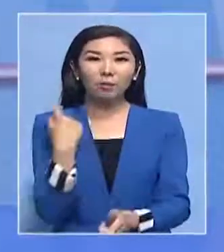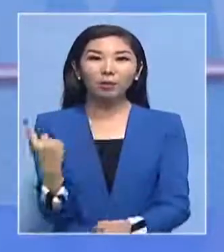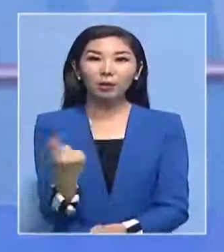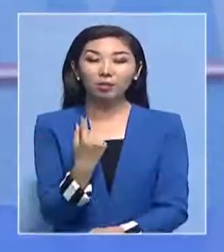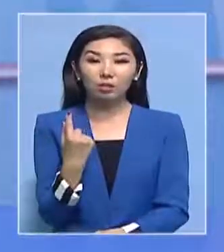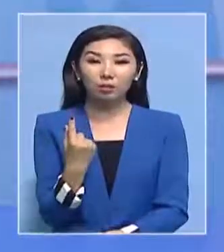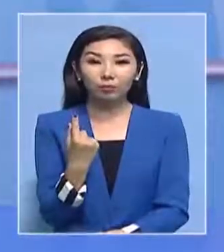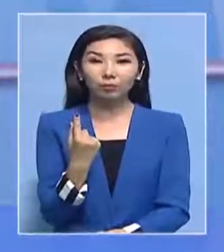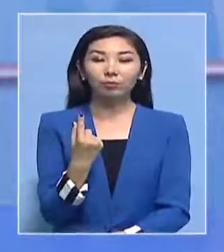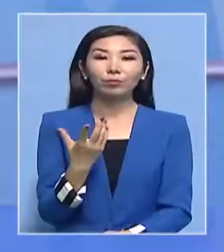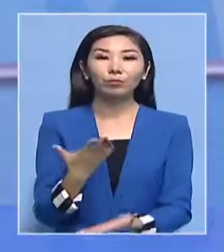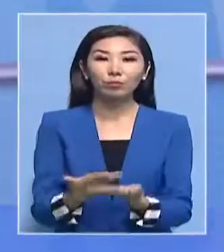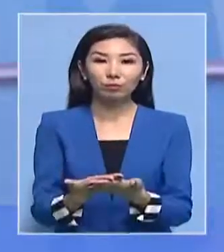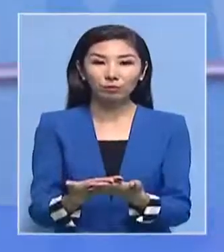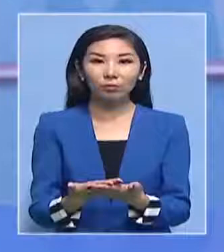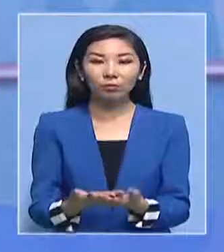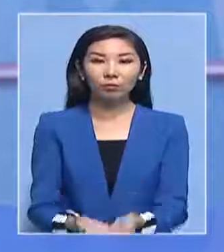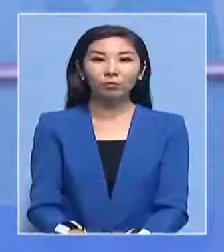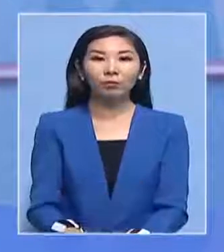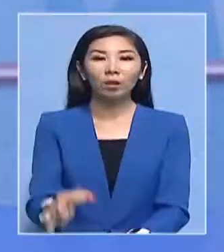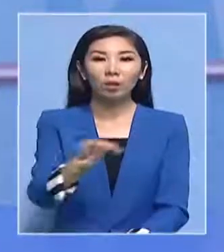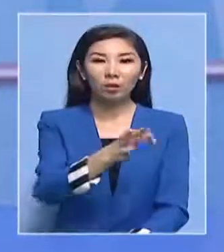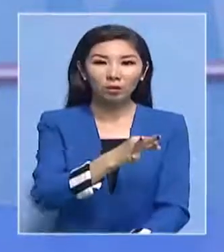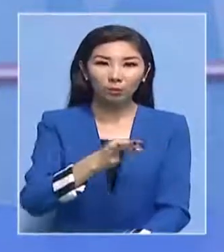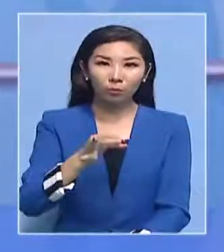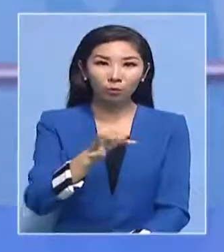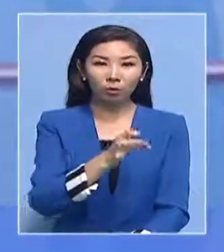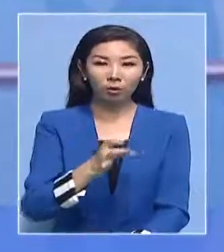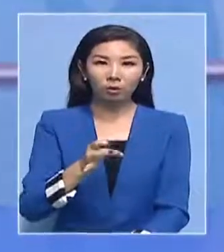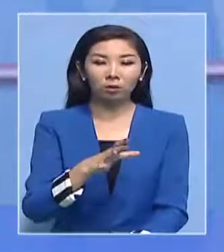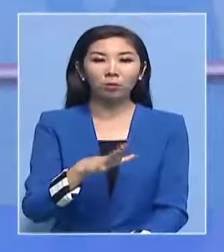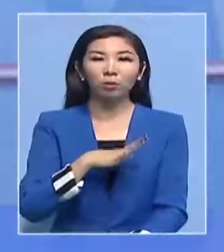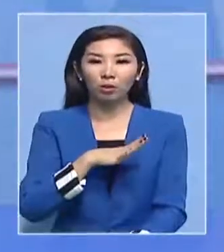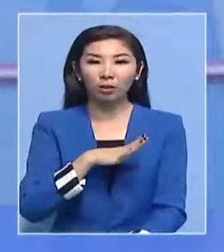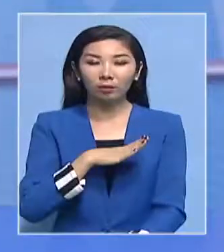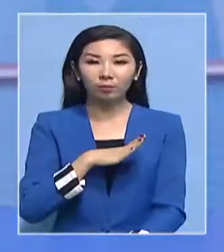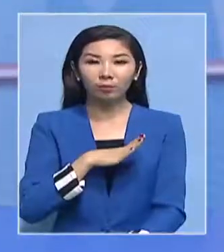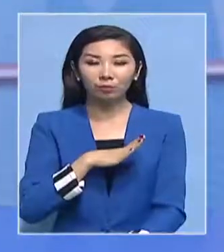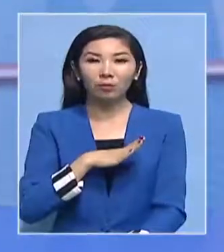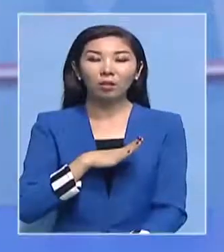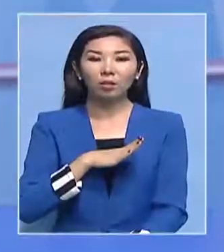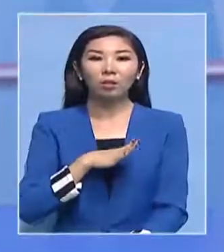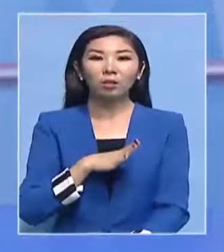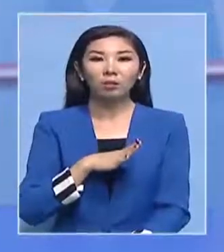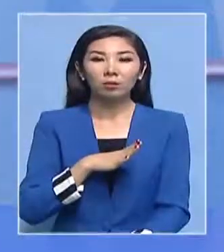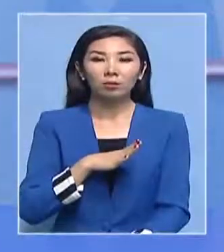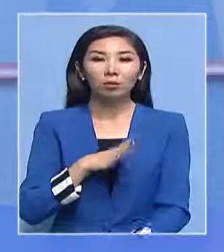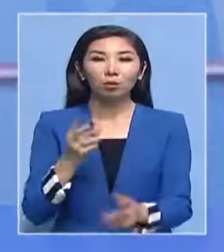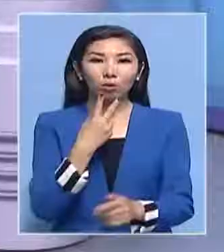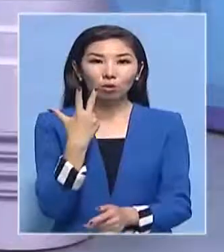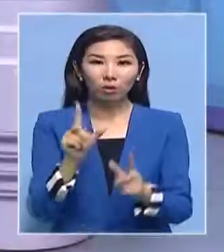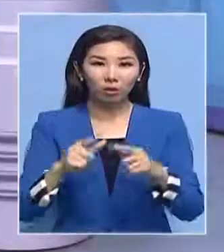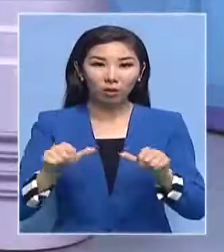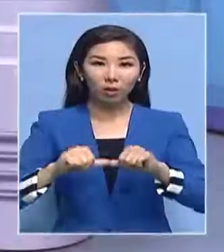енді ол деген жаңа республикалық деңгейде болады. Республика деңгейінде республикалық шақты комиссия